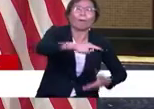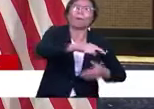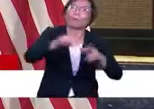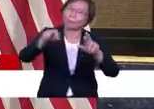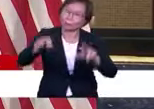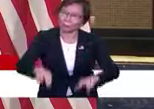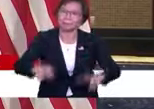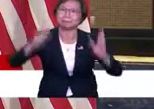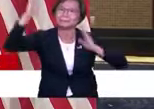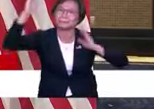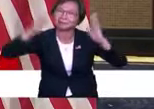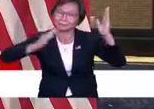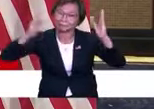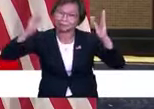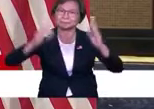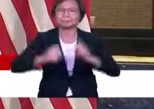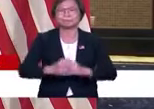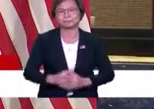sekalian